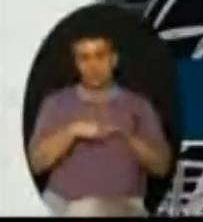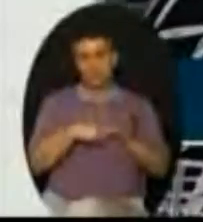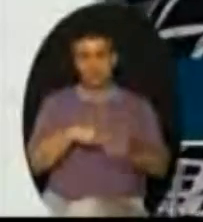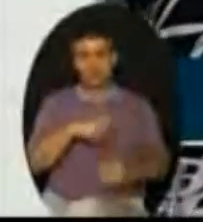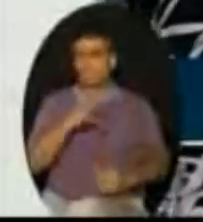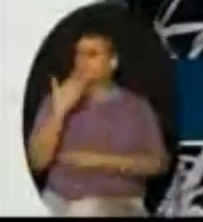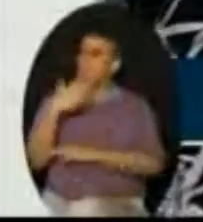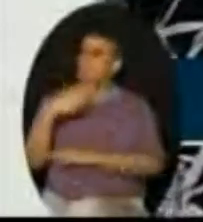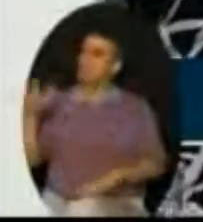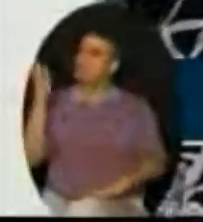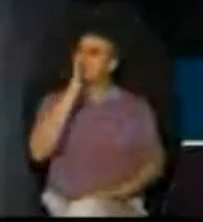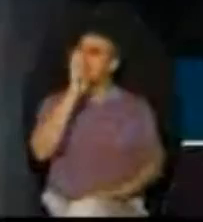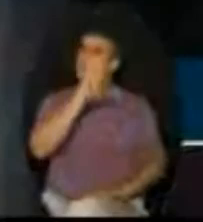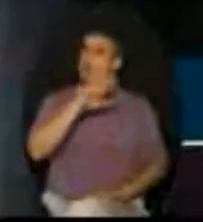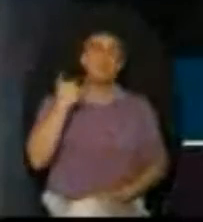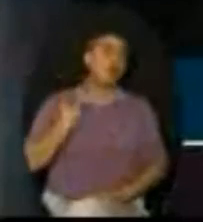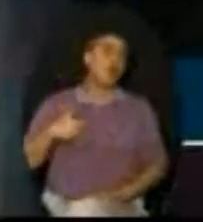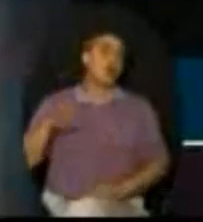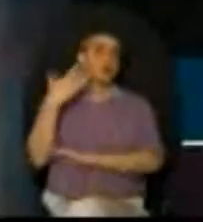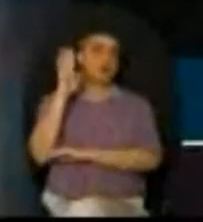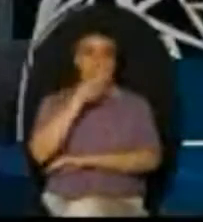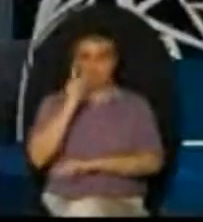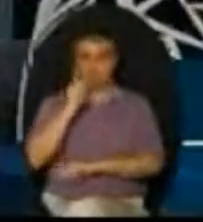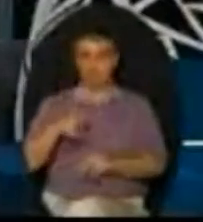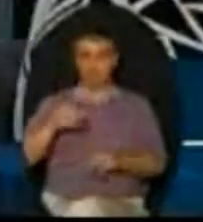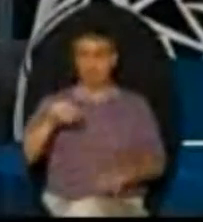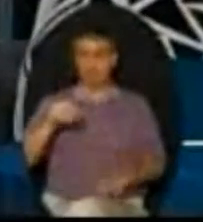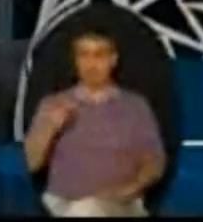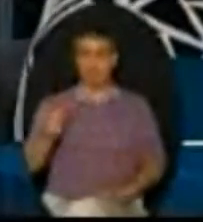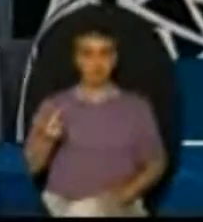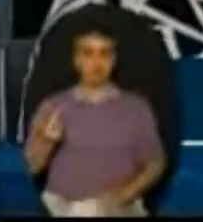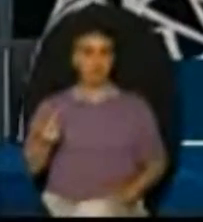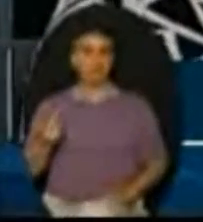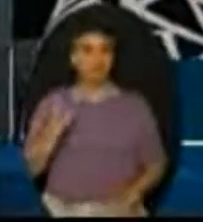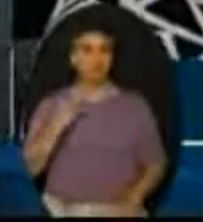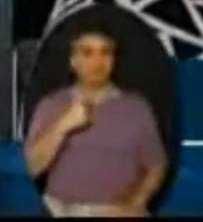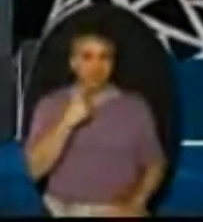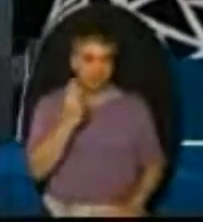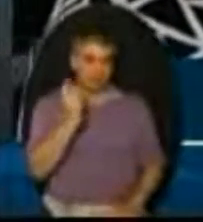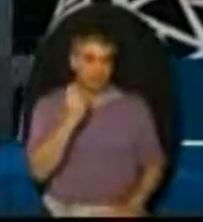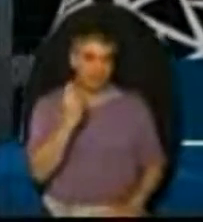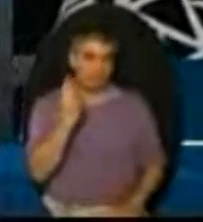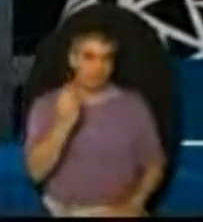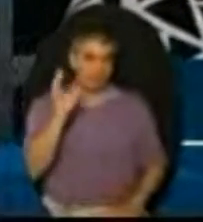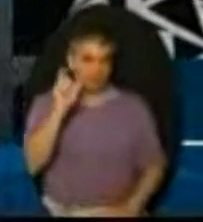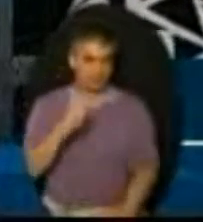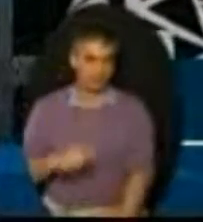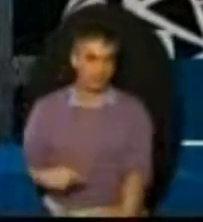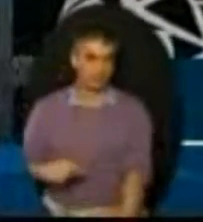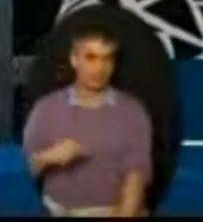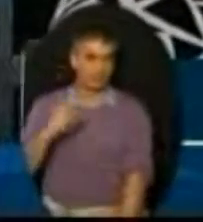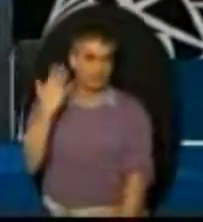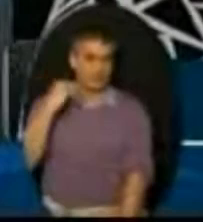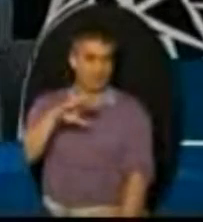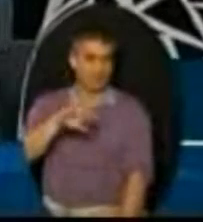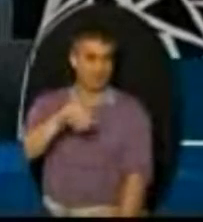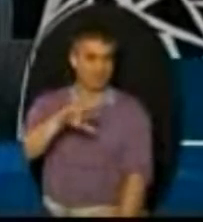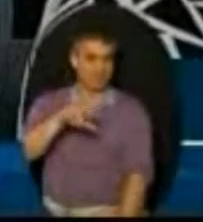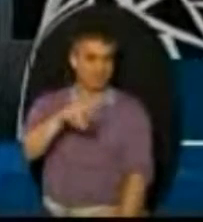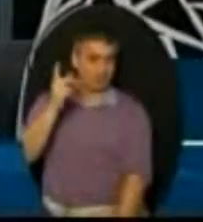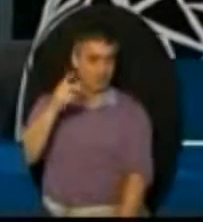מה עם מדינות המערב? רוב מדינות המערב יש בתי קזינו. אפשר להגיד את המילה טובה על הטורקים. עכשיו, כשהיה את הקזינו ביריחו שהעליתם